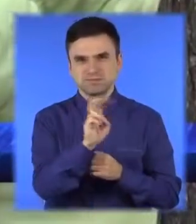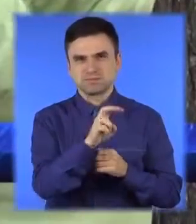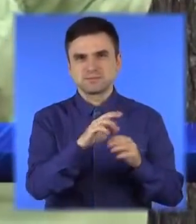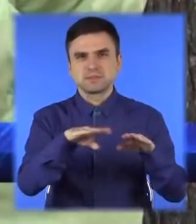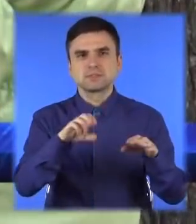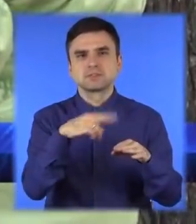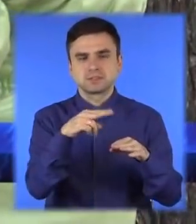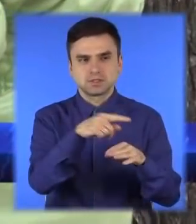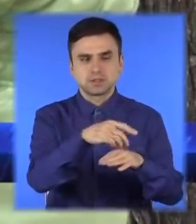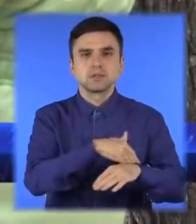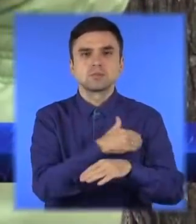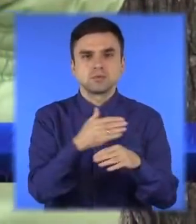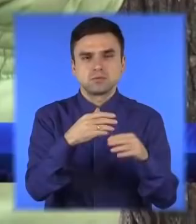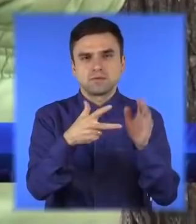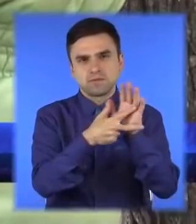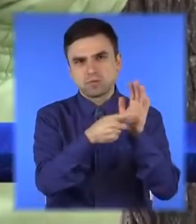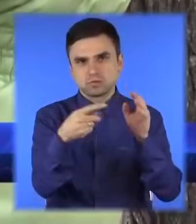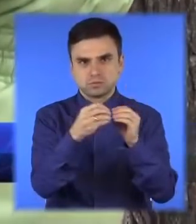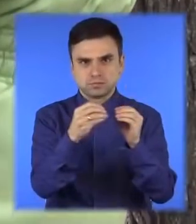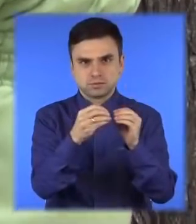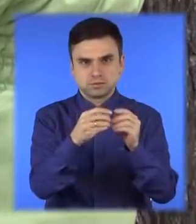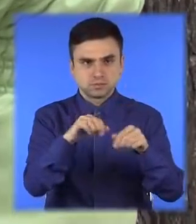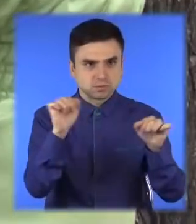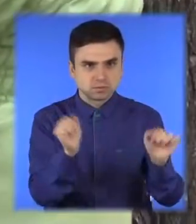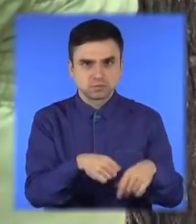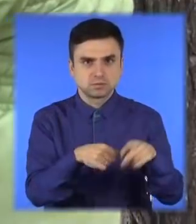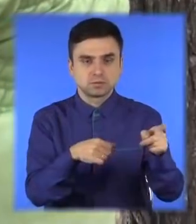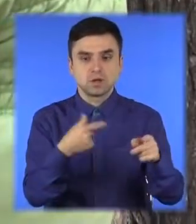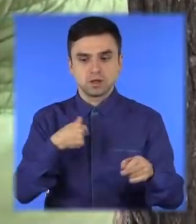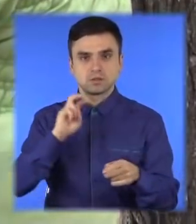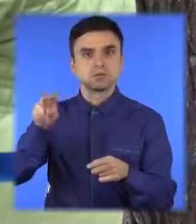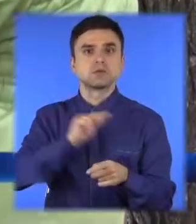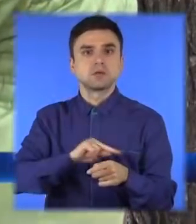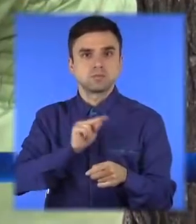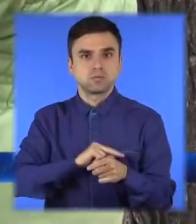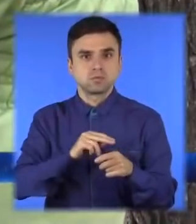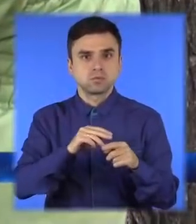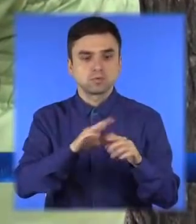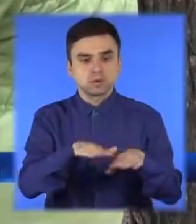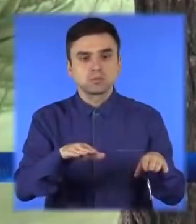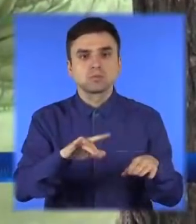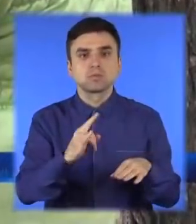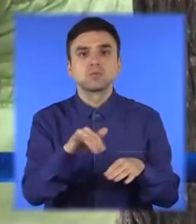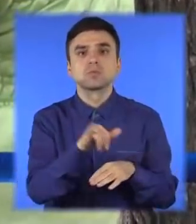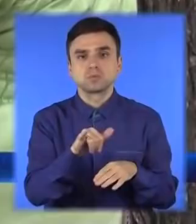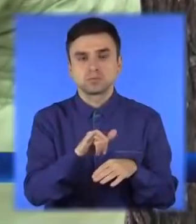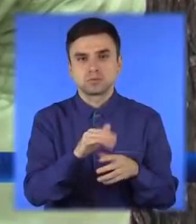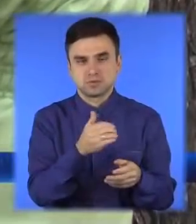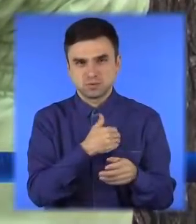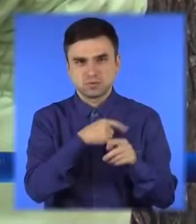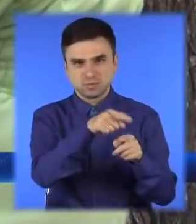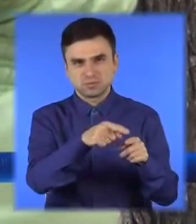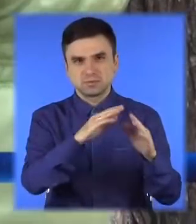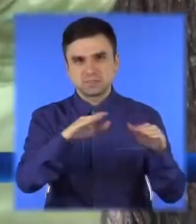тепла, дуже холодно, замерзається. На роботу треба ходити, дитина нікуди дівати. І хотілося б, звісно, щоб включили отоплення в садики